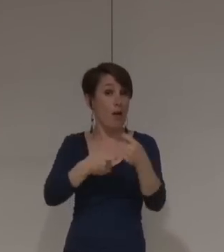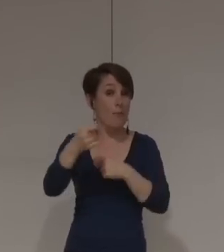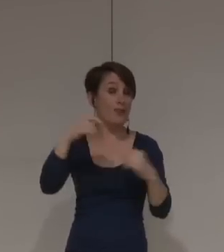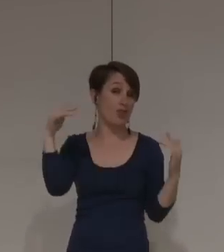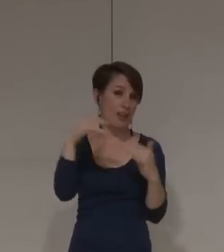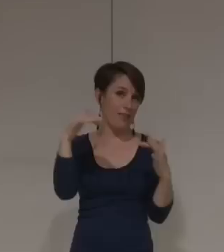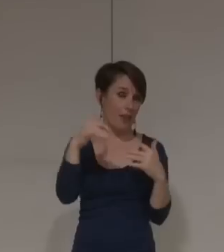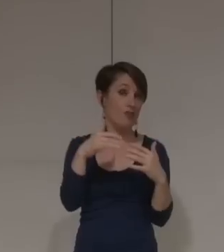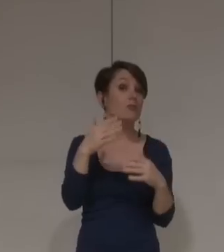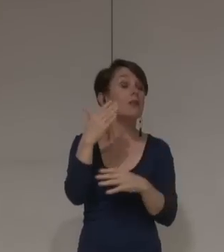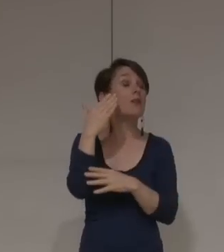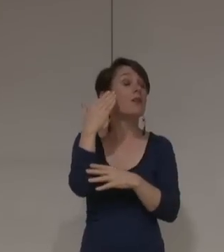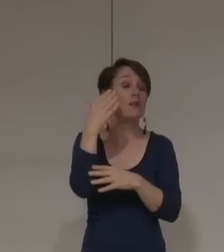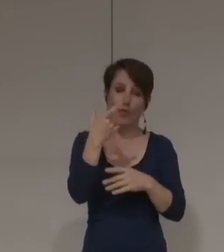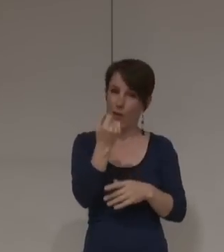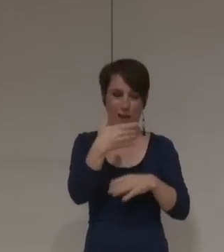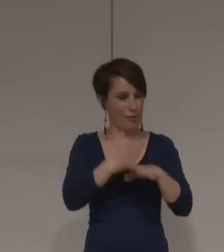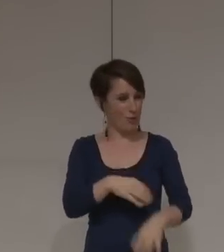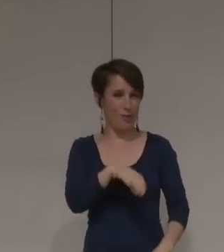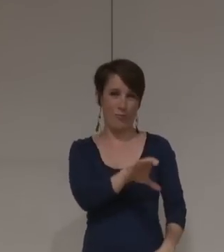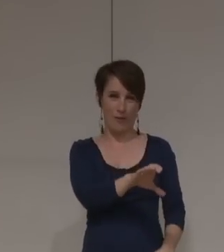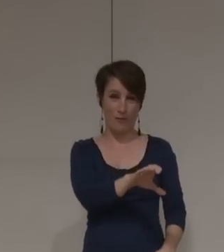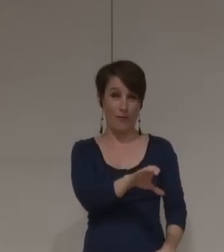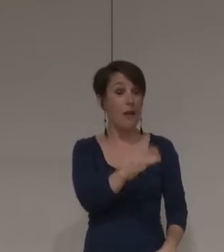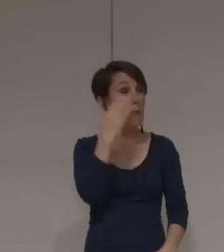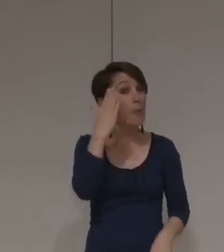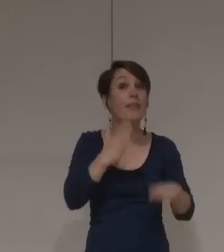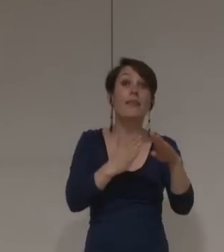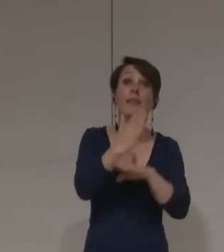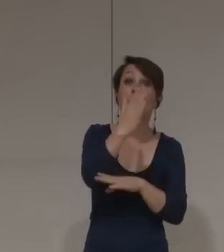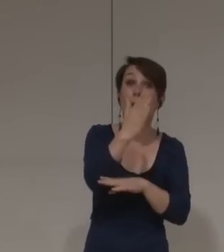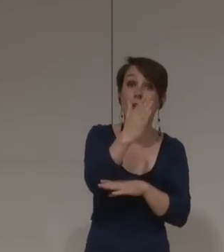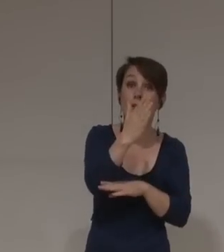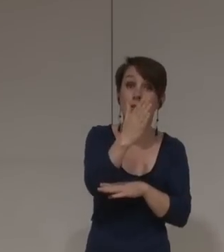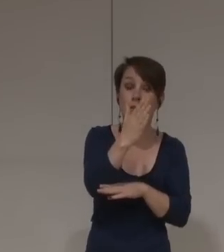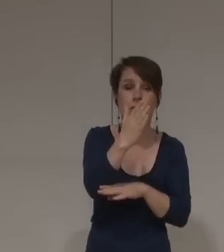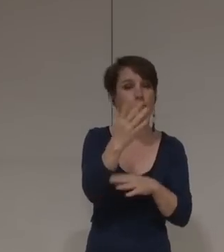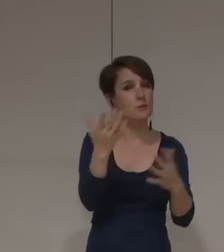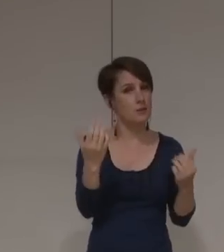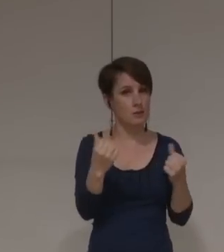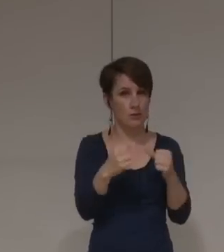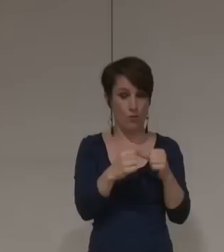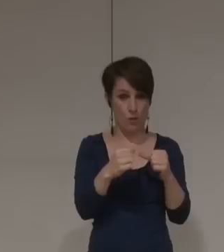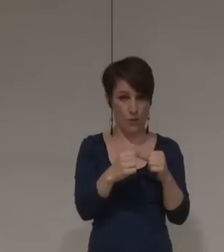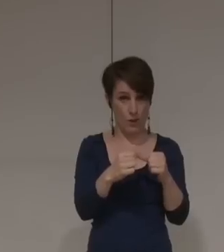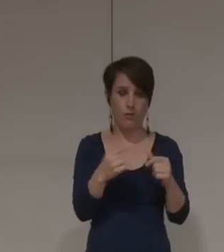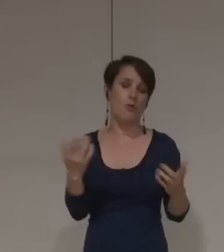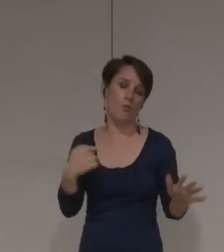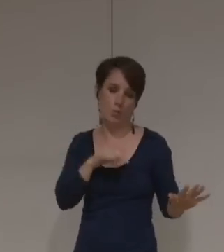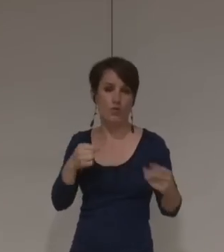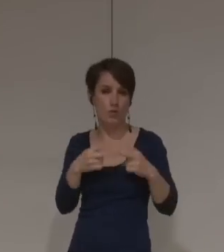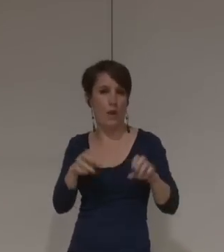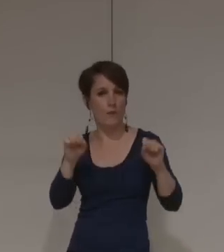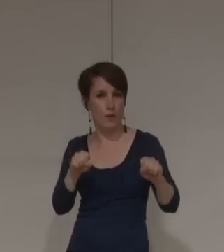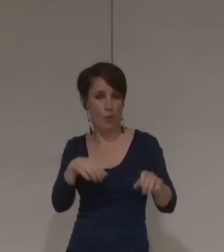d'in est prévu entre la ville et le groupement à l'inverse en cas de non non atteinte donc des